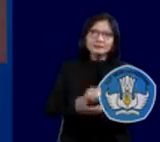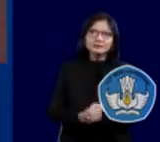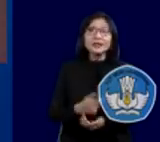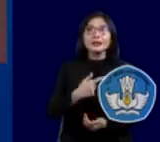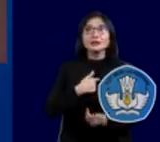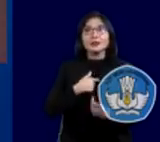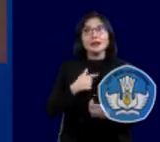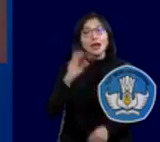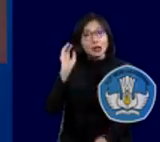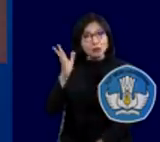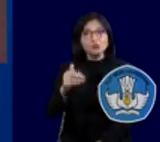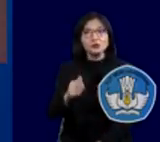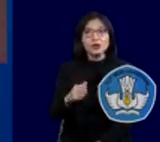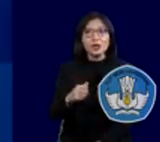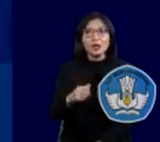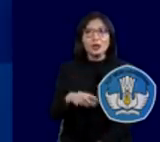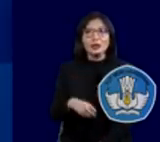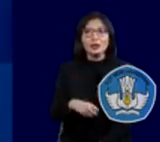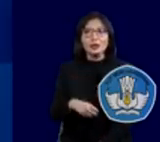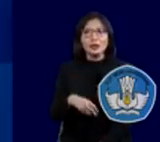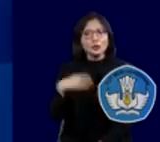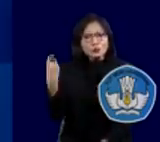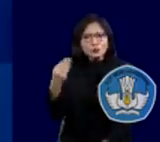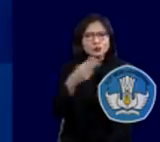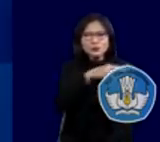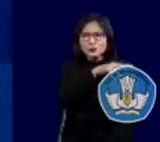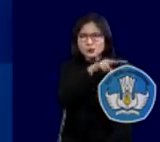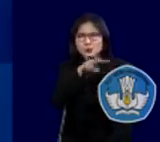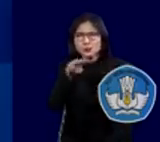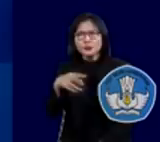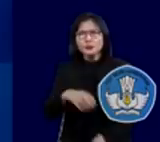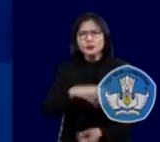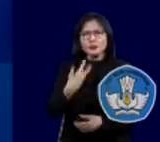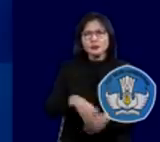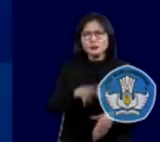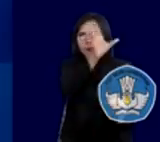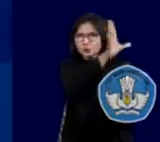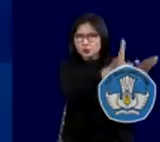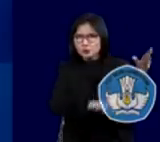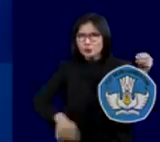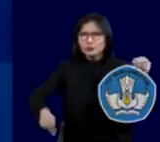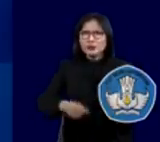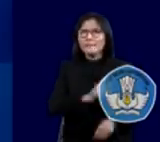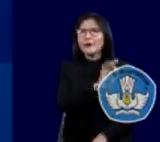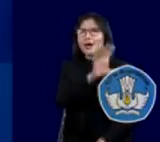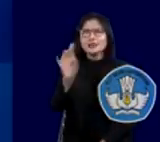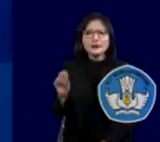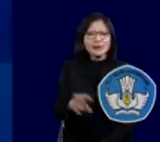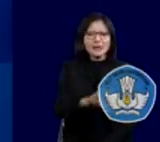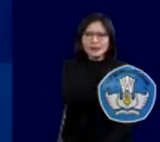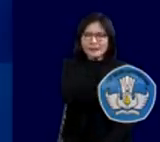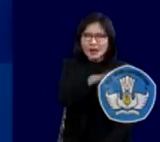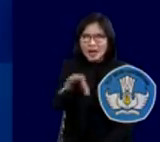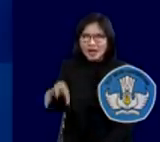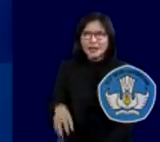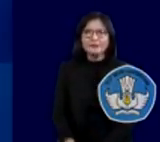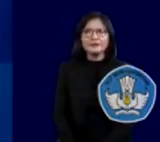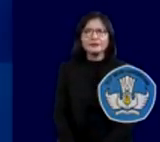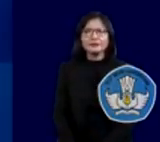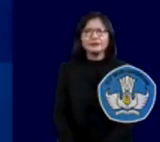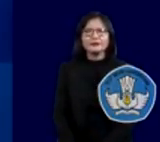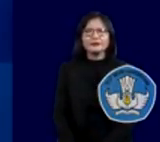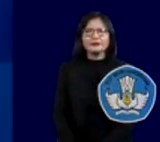sudah banyak berkeliling ke sekitar Indonesia, berbagai macam daerah, dan setiap